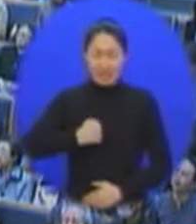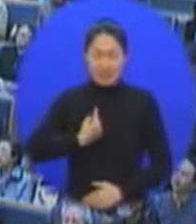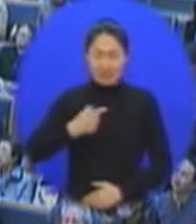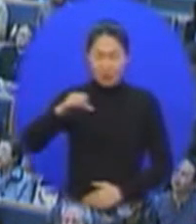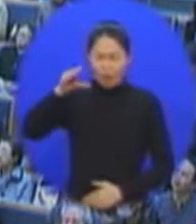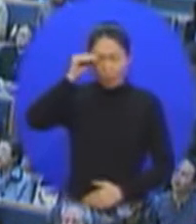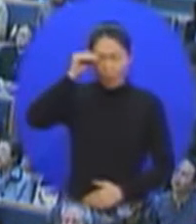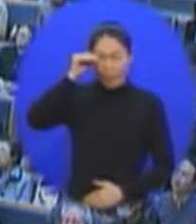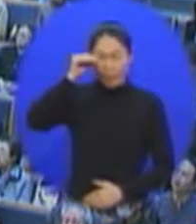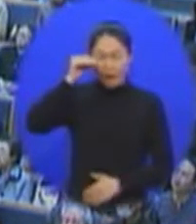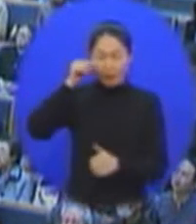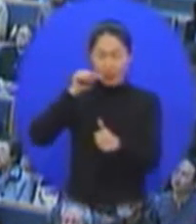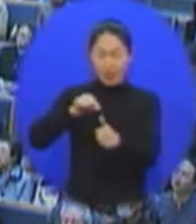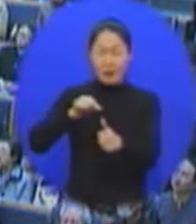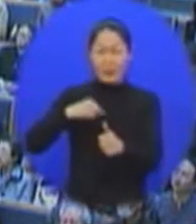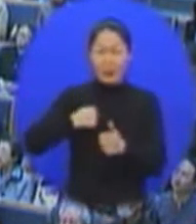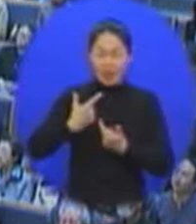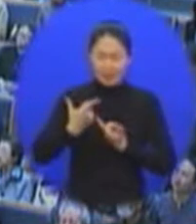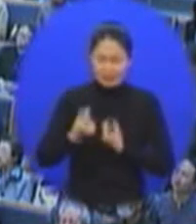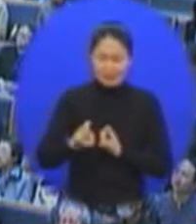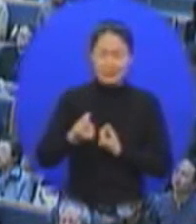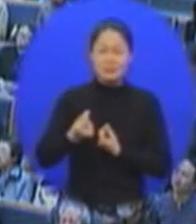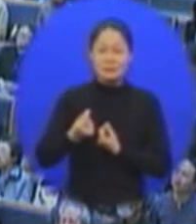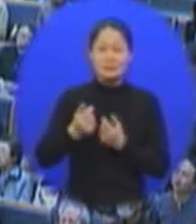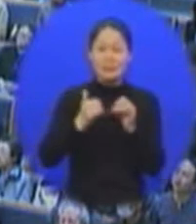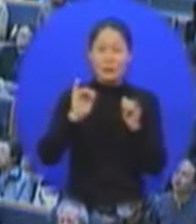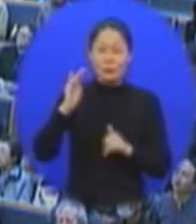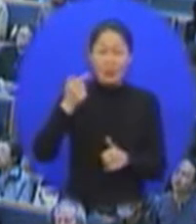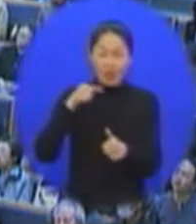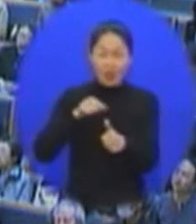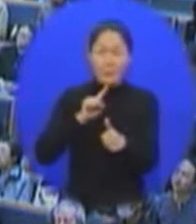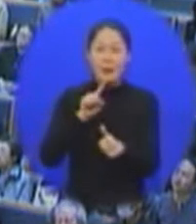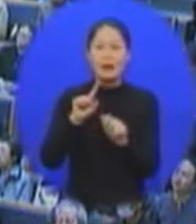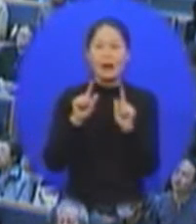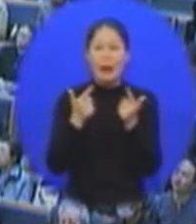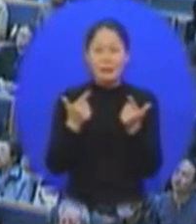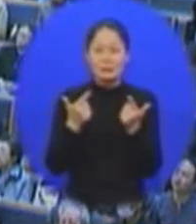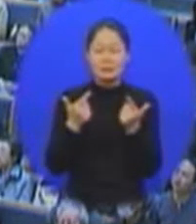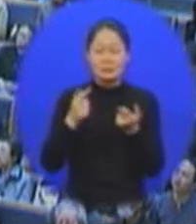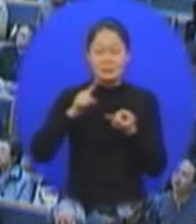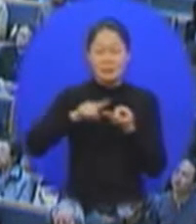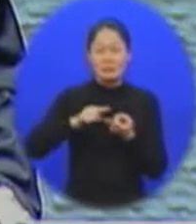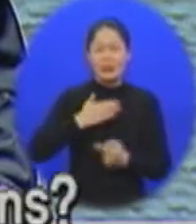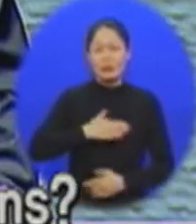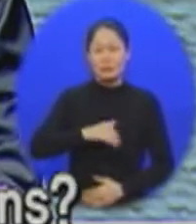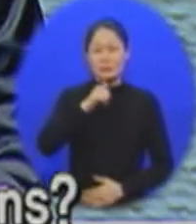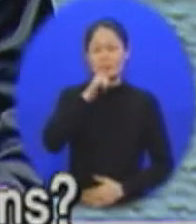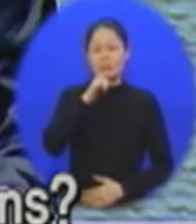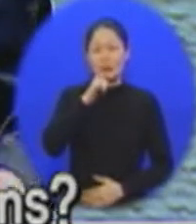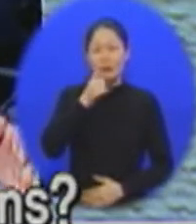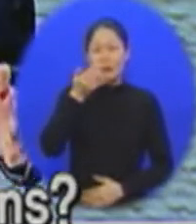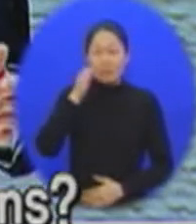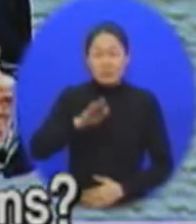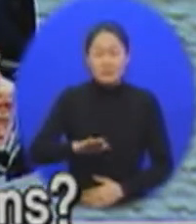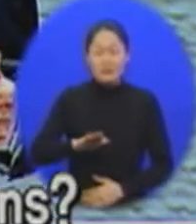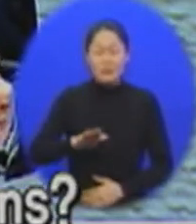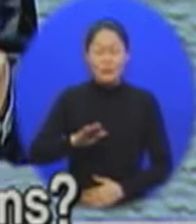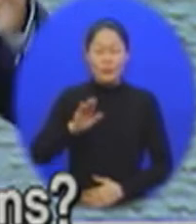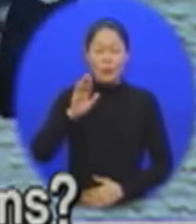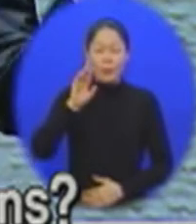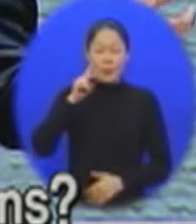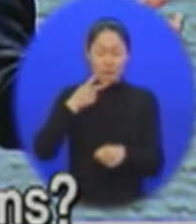받으라 나같은 사람 되라 이런 말 한 건 아니라는 걸 알 수가 있지 않습니까 그러면 사도 바울이